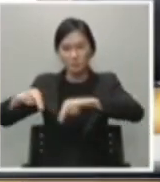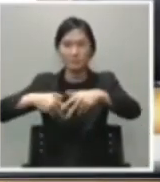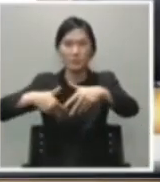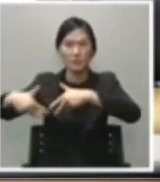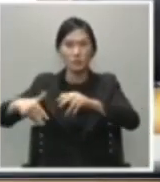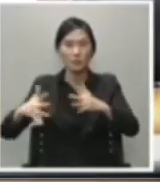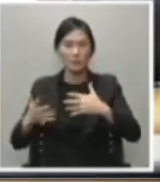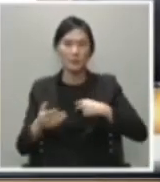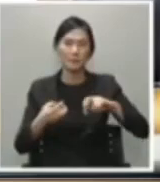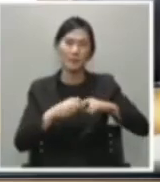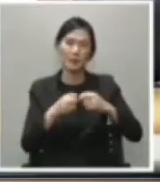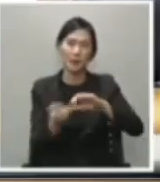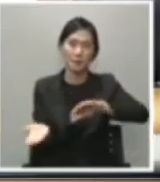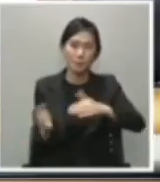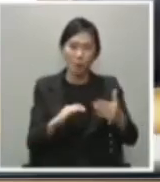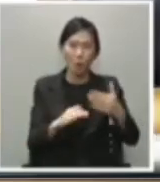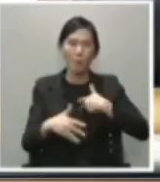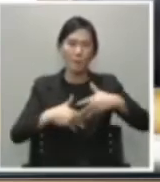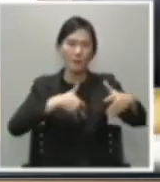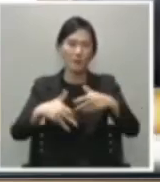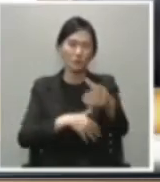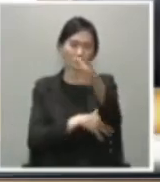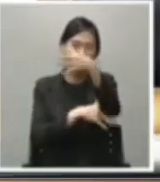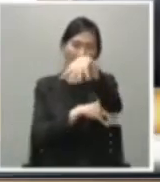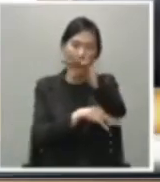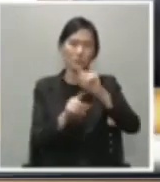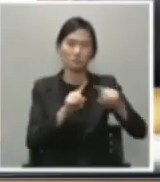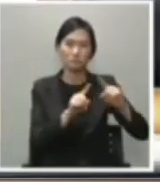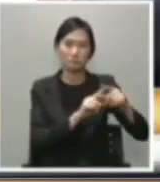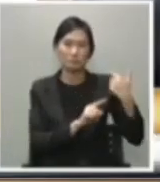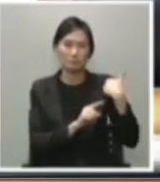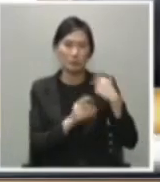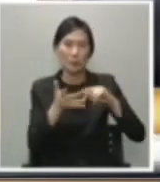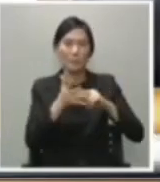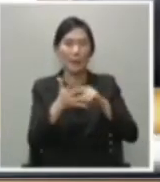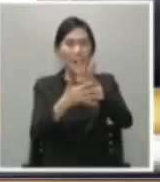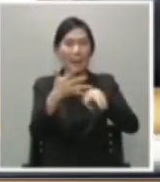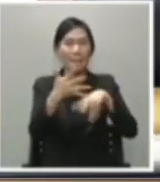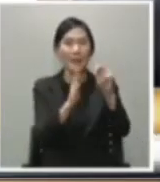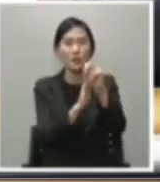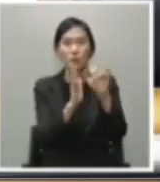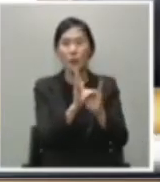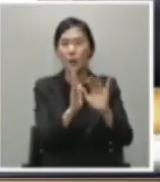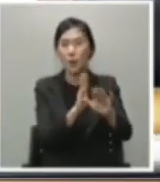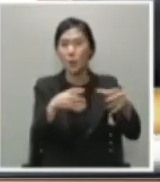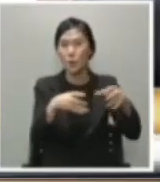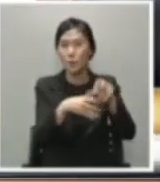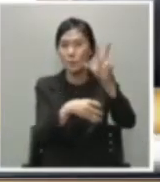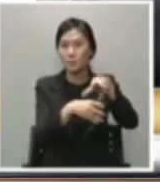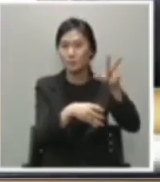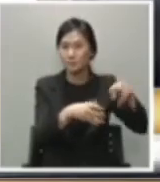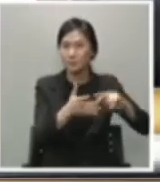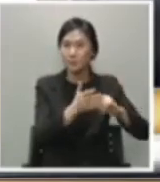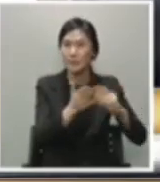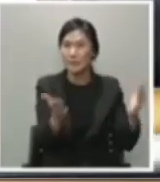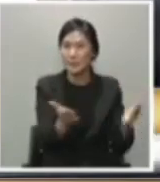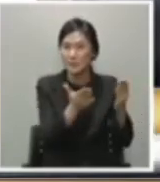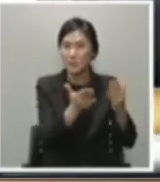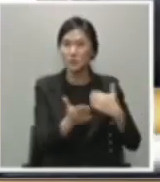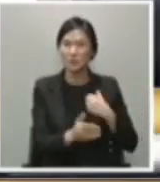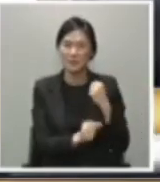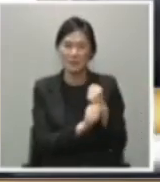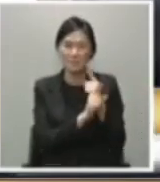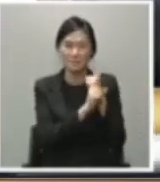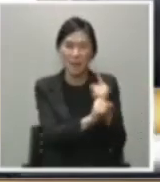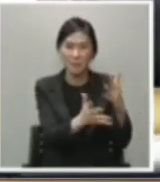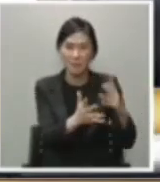หาหลอกลวงประชาชนไม่ทำตามนโยบายที่พรรคของท่านได้สนับสนุนไว้ราค